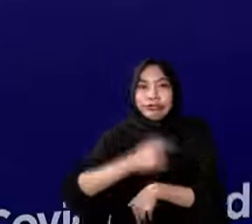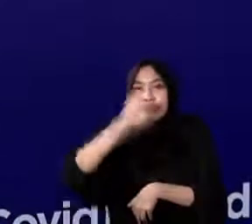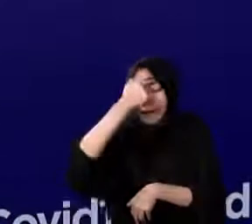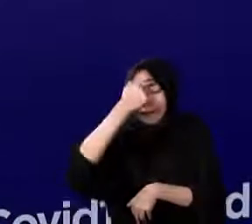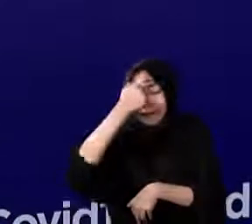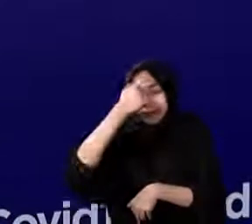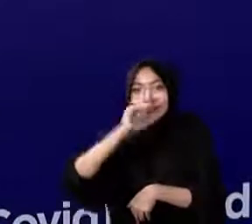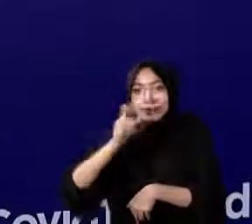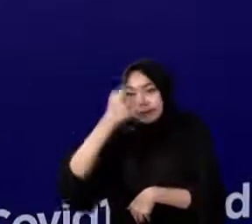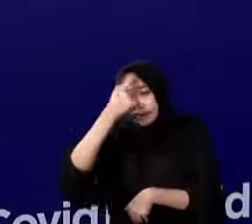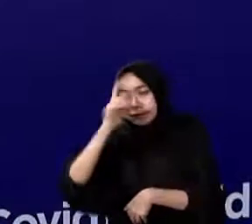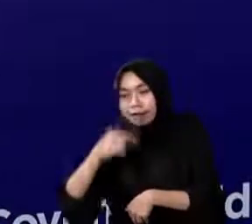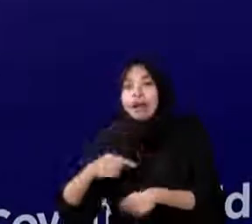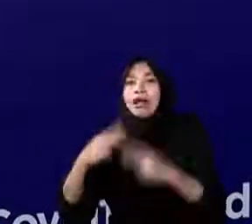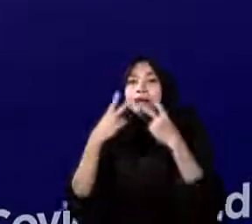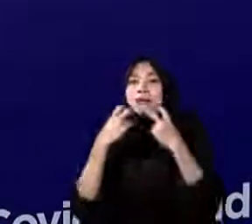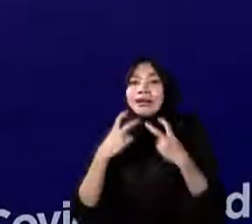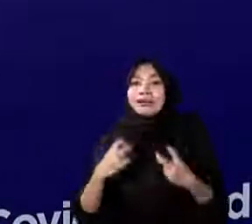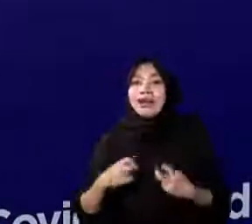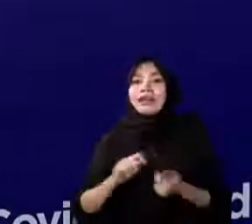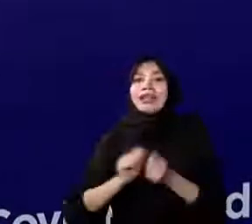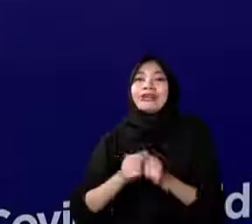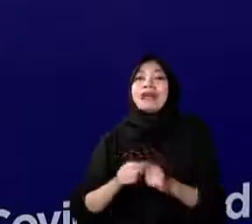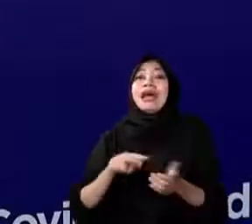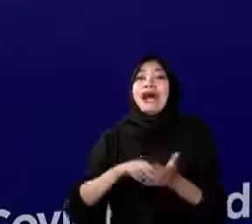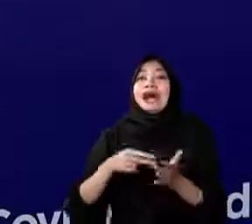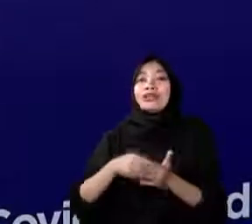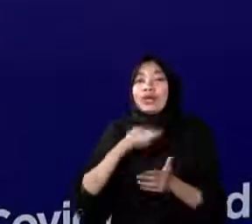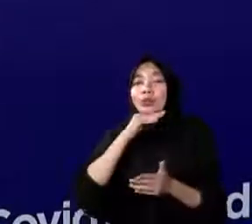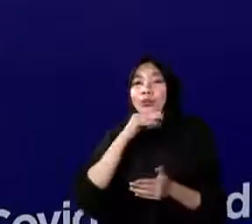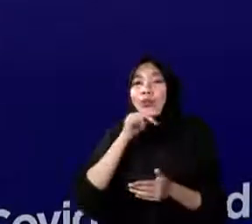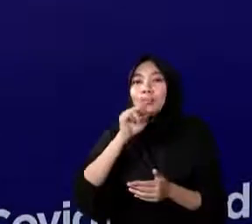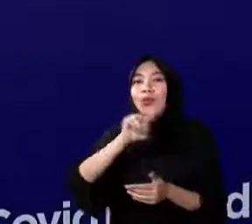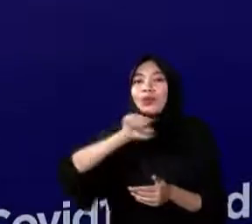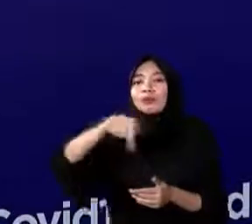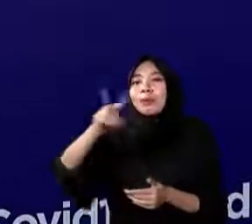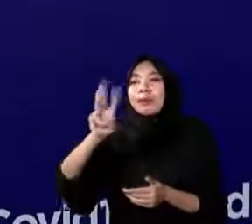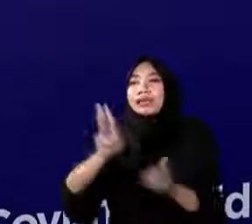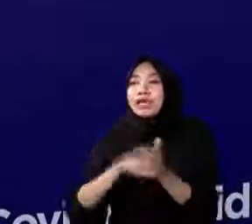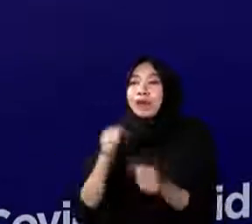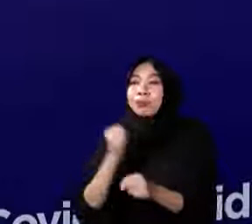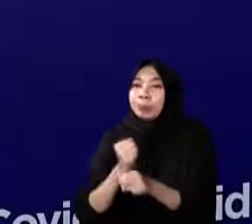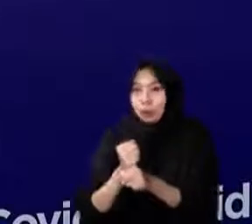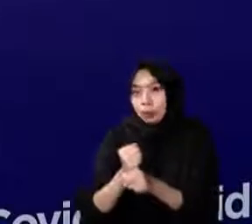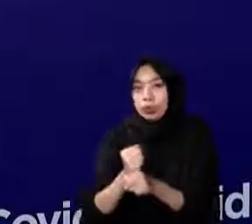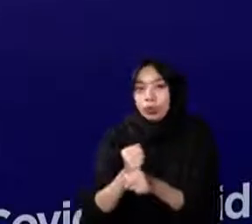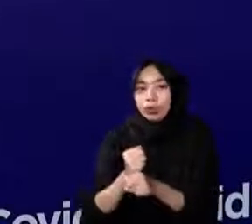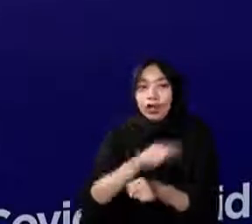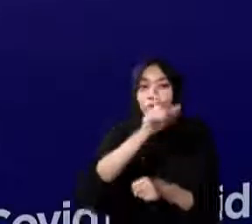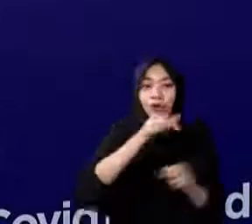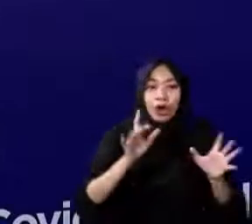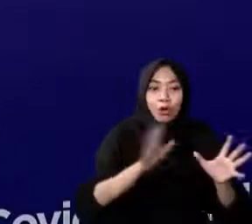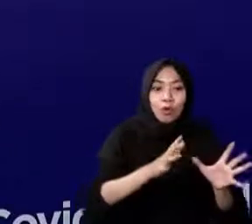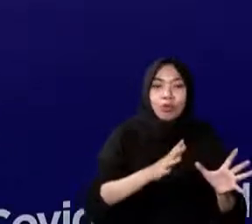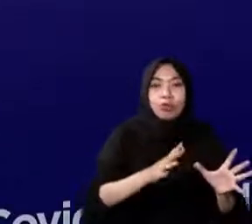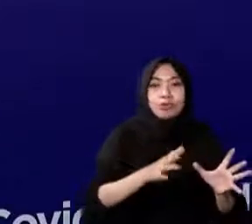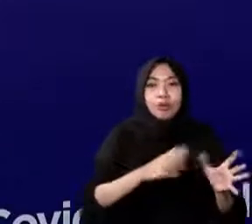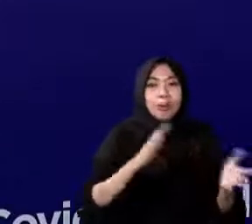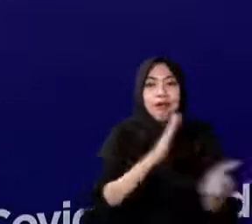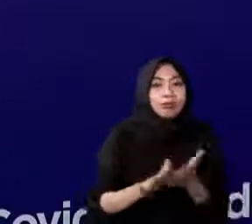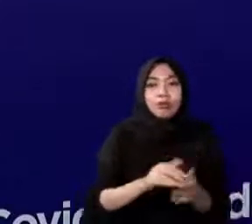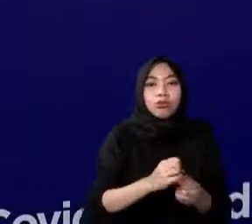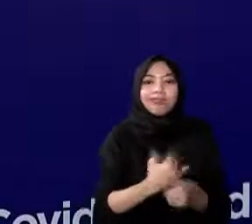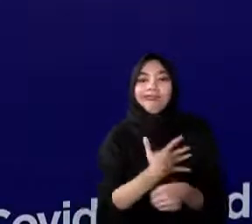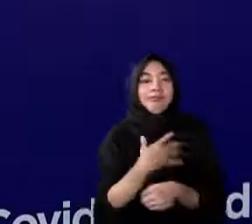diperiksa. Jadi akan butuh waktu sekitar 2-3 minggu untuk melihat efek dari kerumunan-kerumunan yang terjadi, kemudian diperiksakan